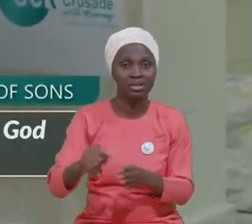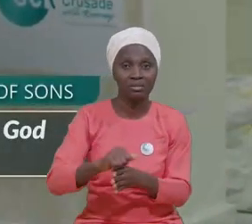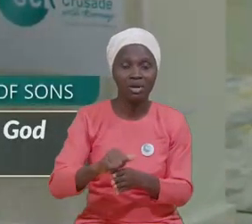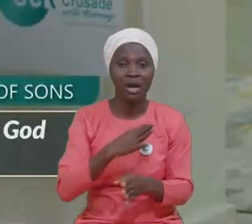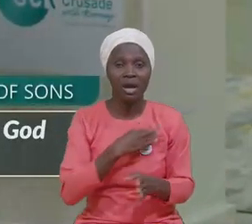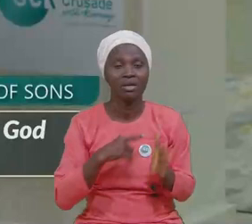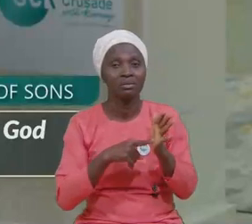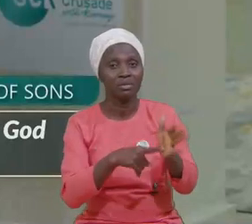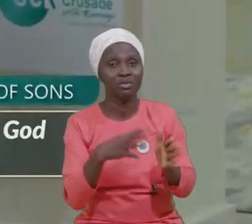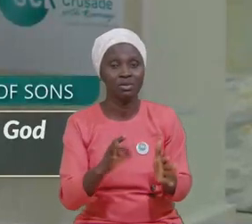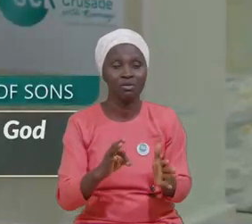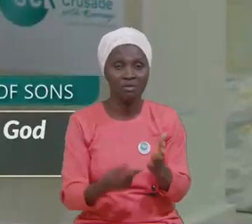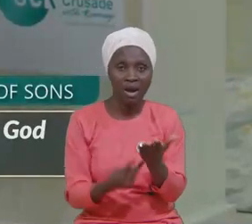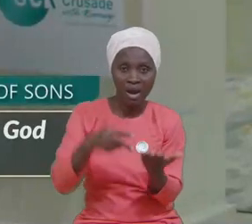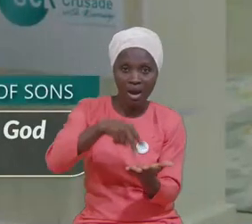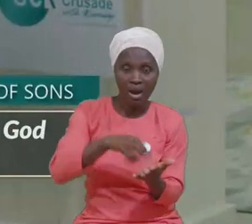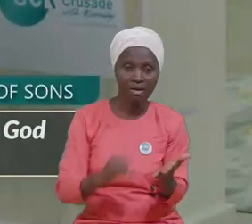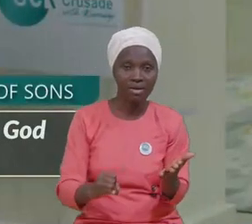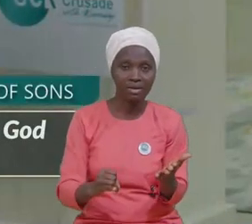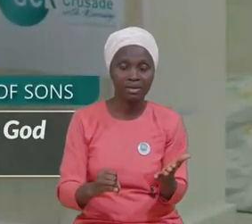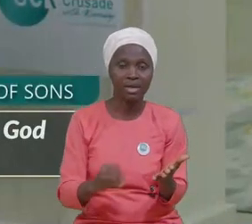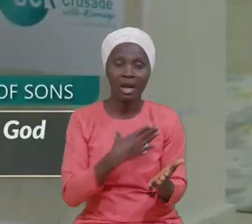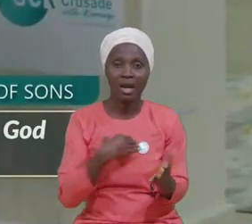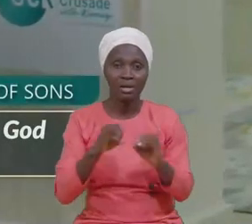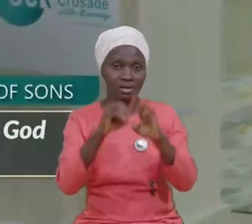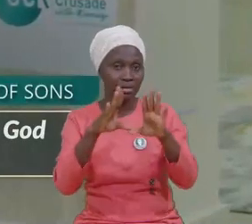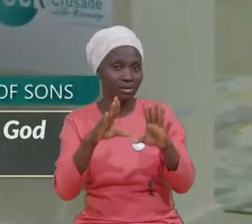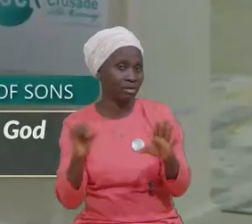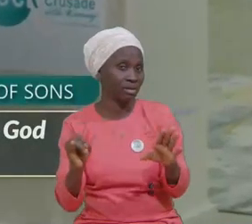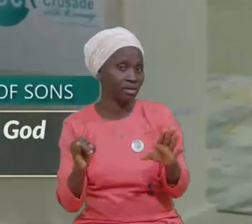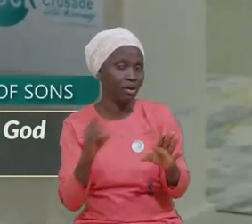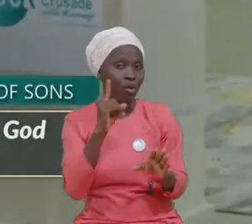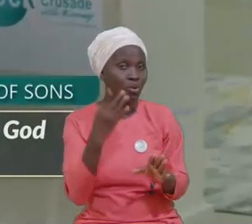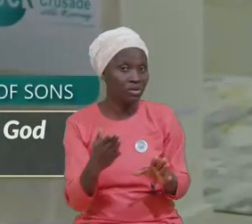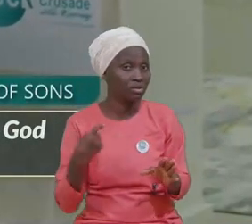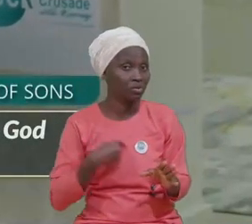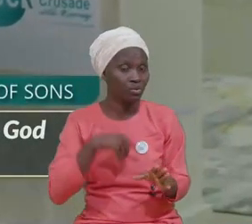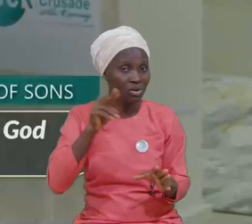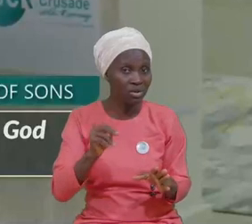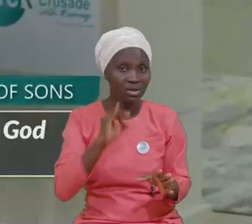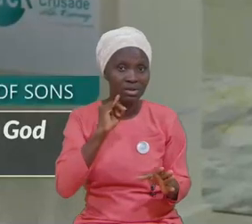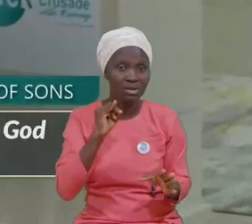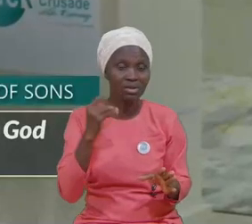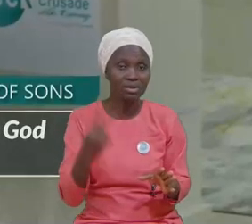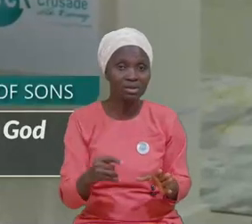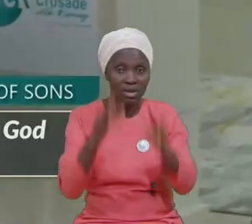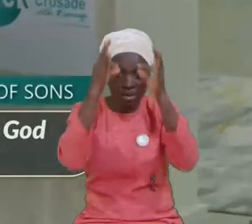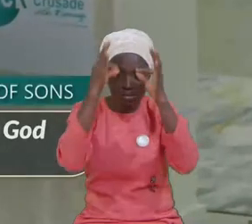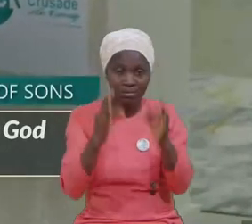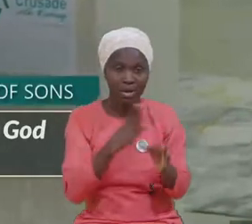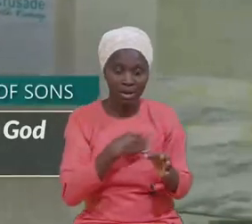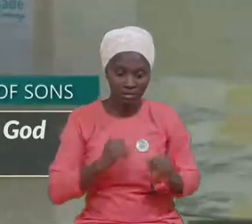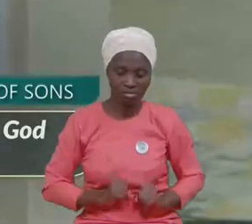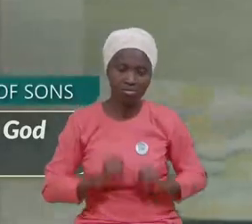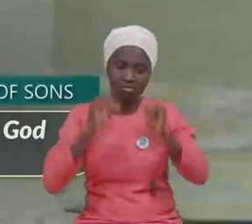la manifestation de nous lever, de briller, et la chose dont nous avons besoin, c'est la